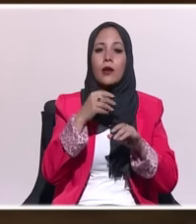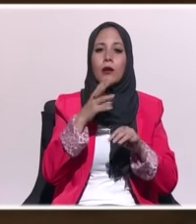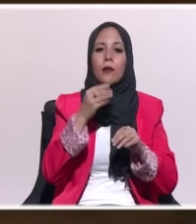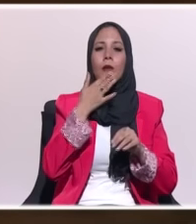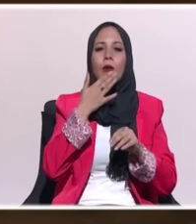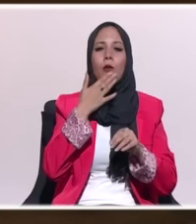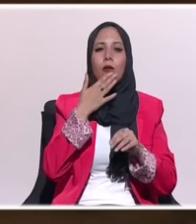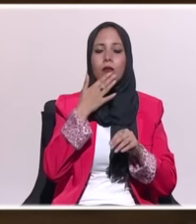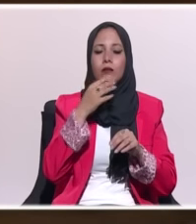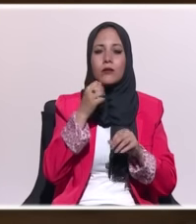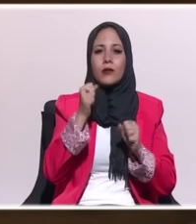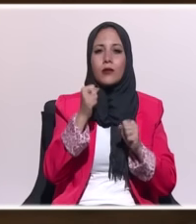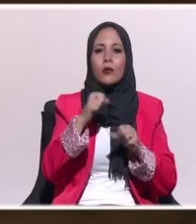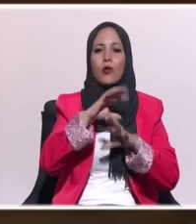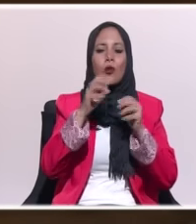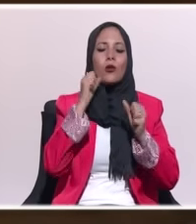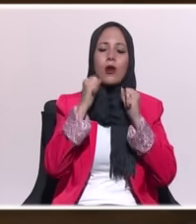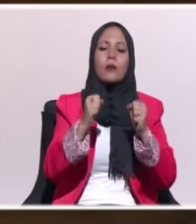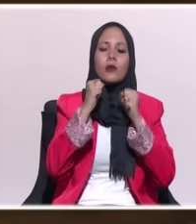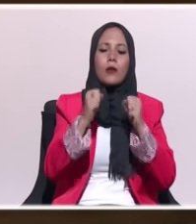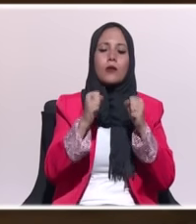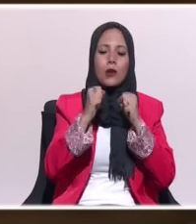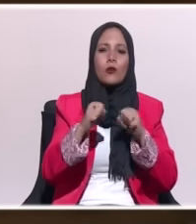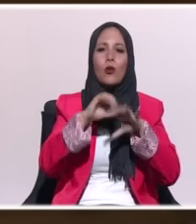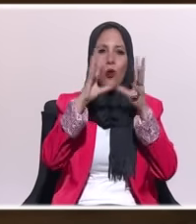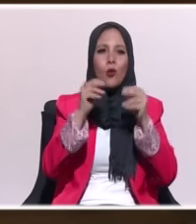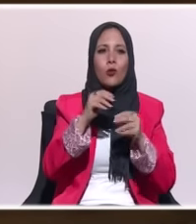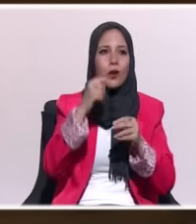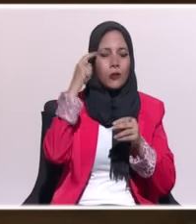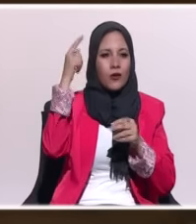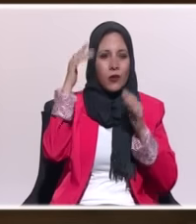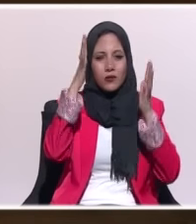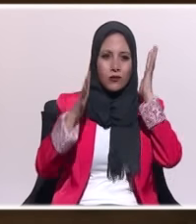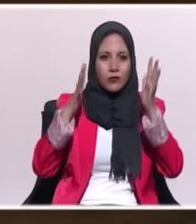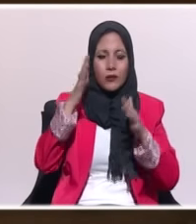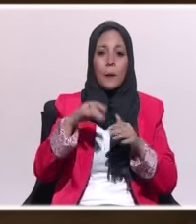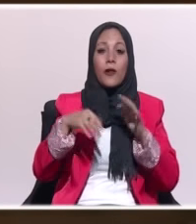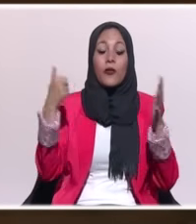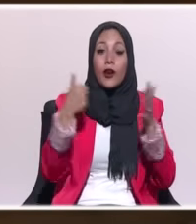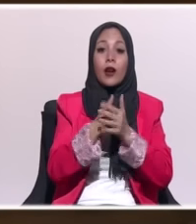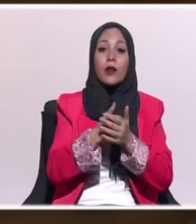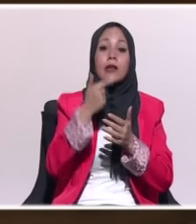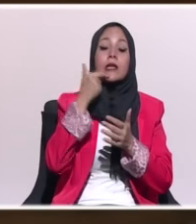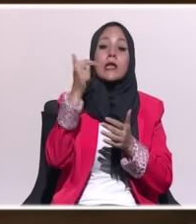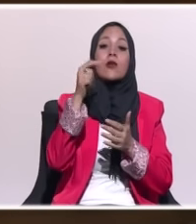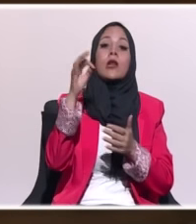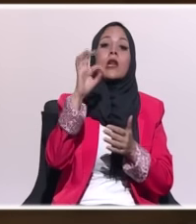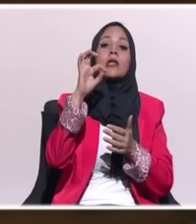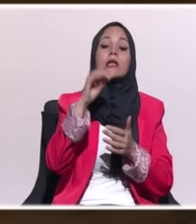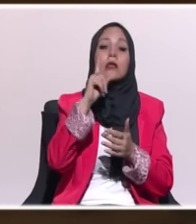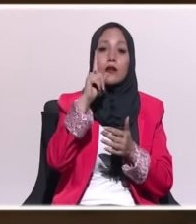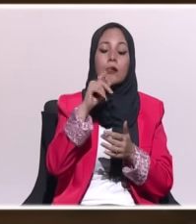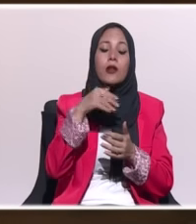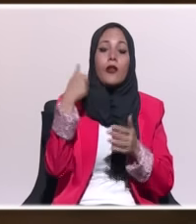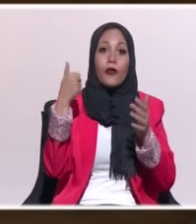كيانها ولخبطت مشاعرها ودنيتها. تخيلوا بعد 36 سنة تكتشف إنها كانت عايشة